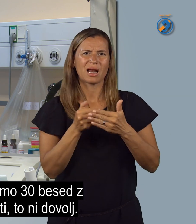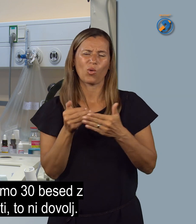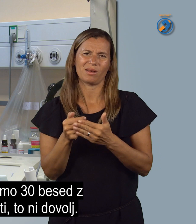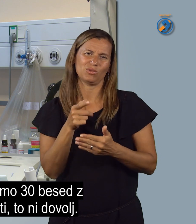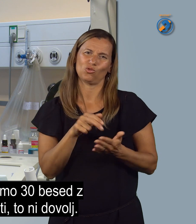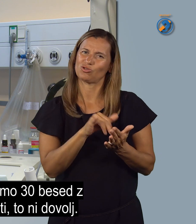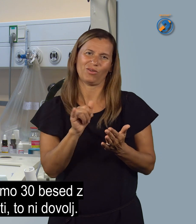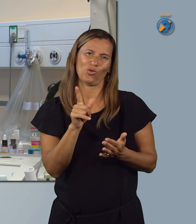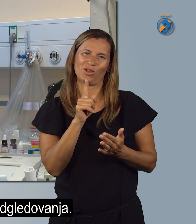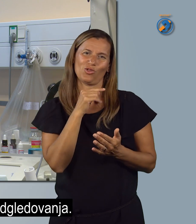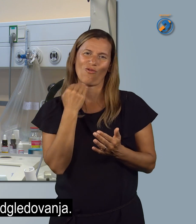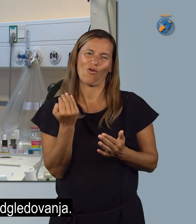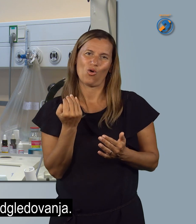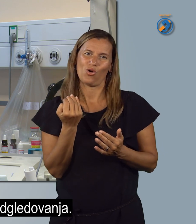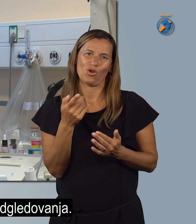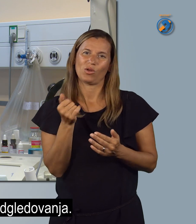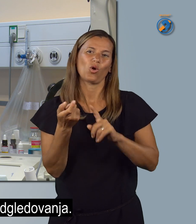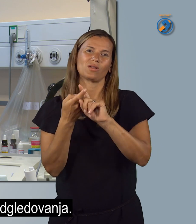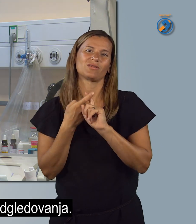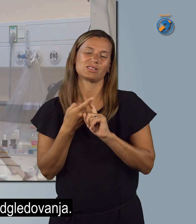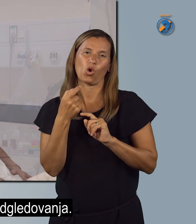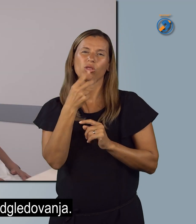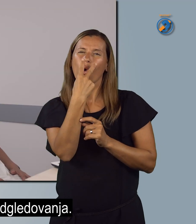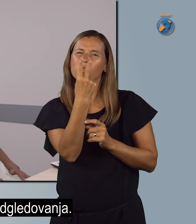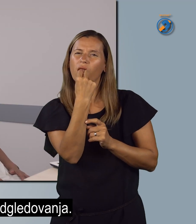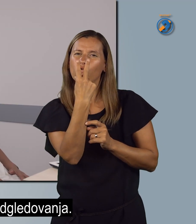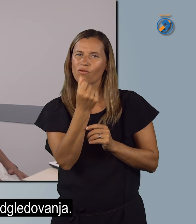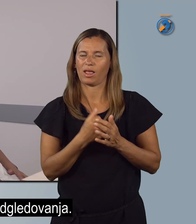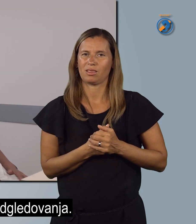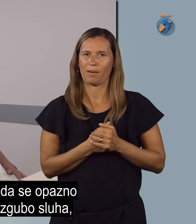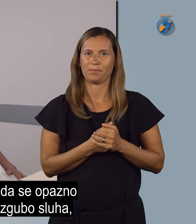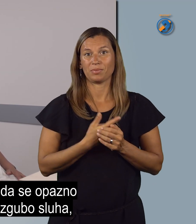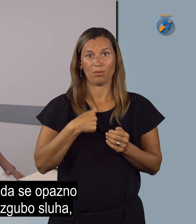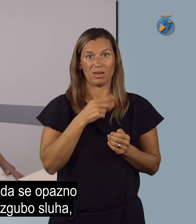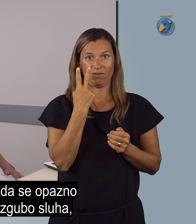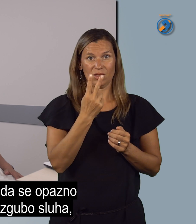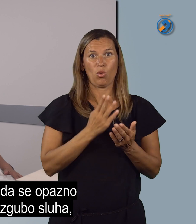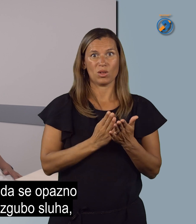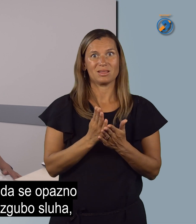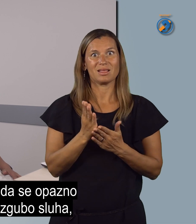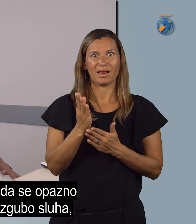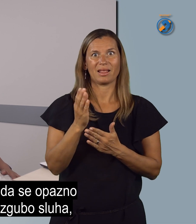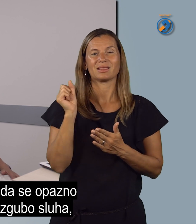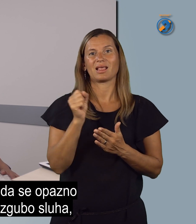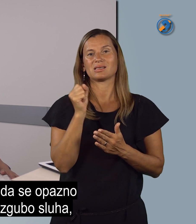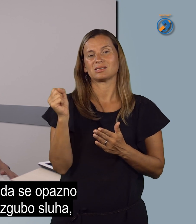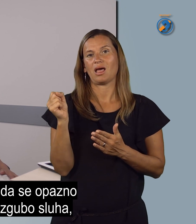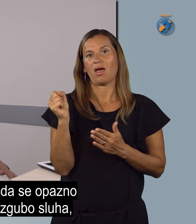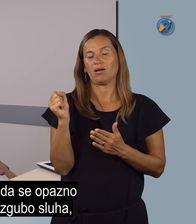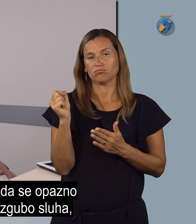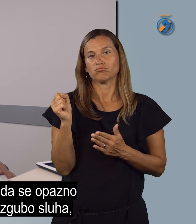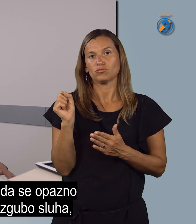to še vedno ni dovolj. On je v bistvu odvisen od odgledovanja. Opažamo trend, da se recimo